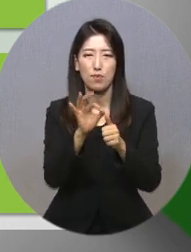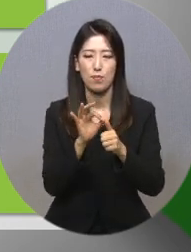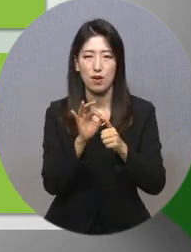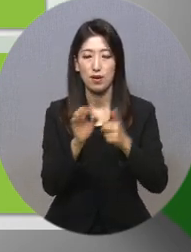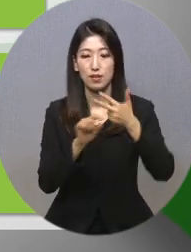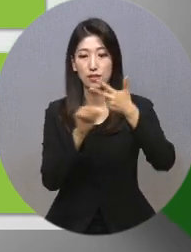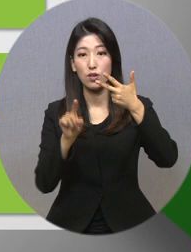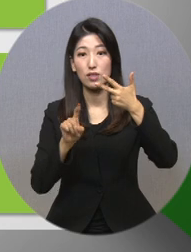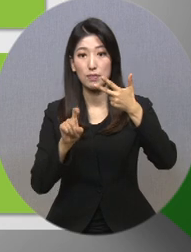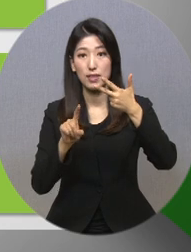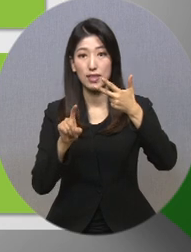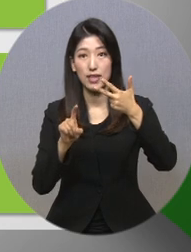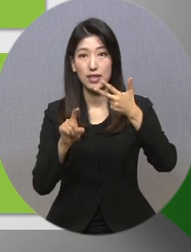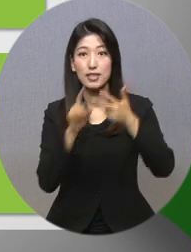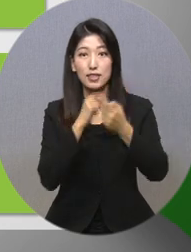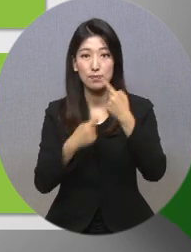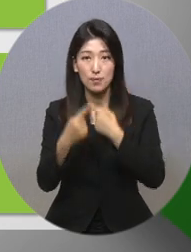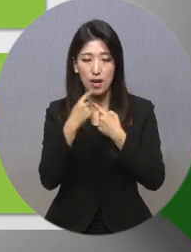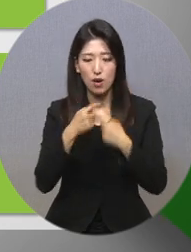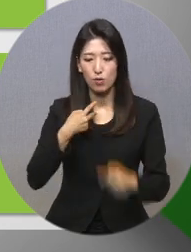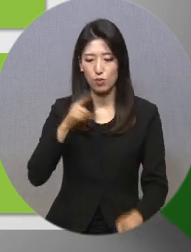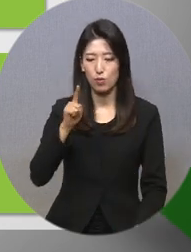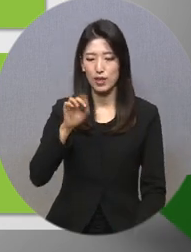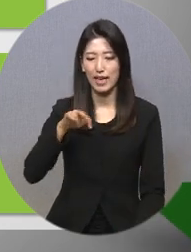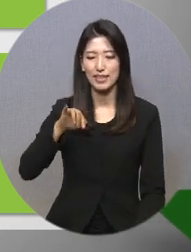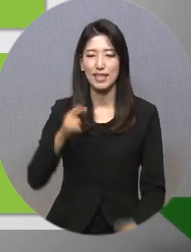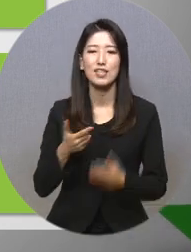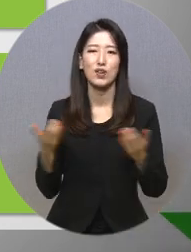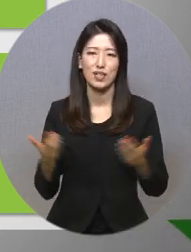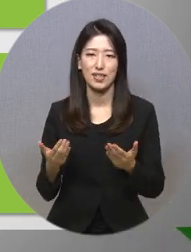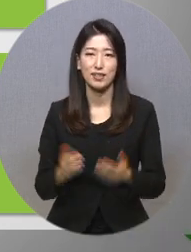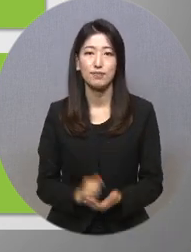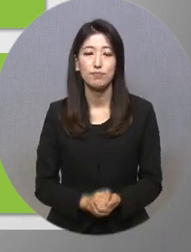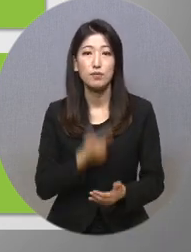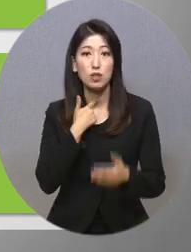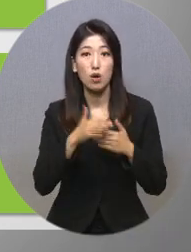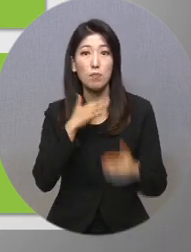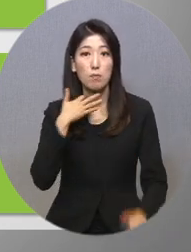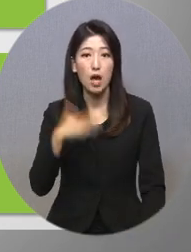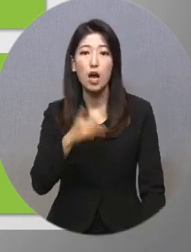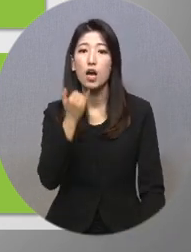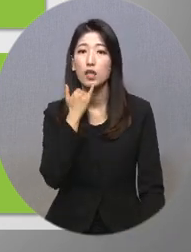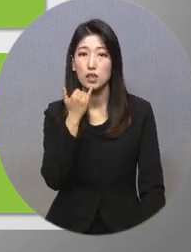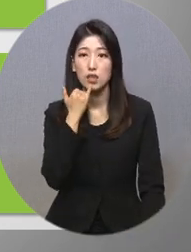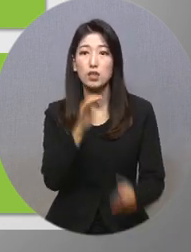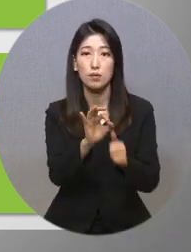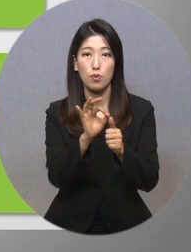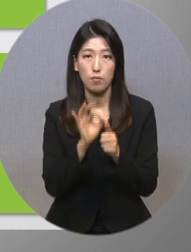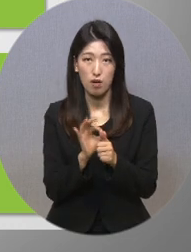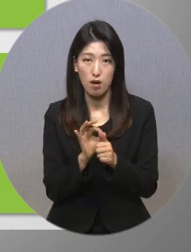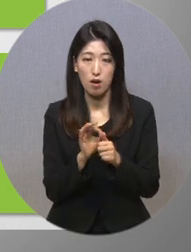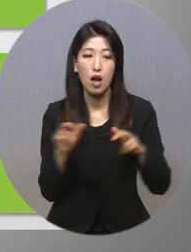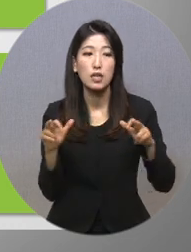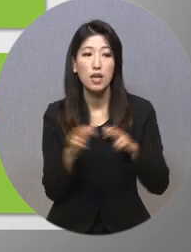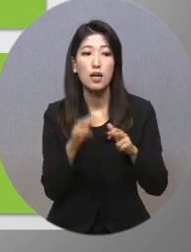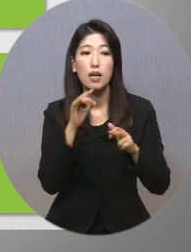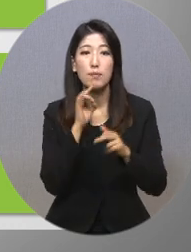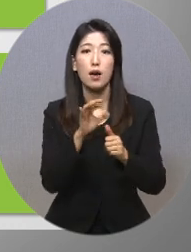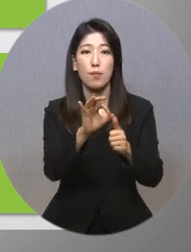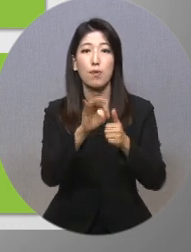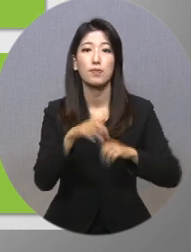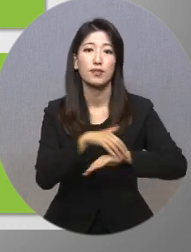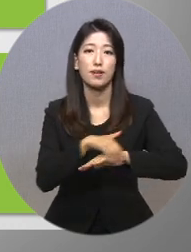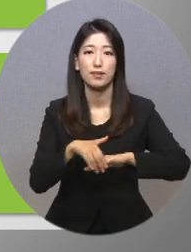충청남도 당진시입니다. 경력과 학력은 무관하며 상용직을 채용합니다. 장애인만 채용하며